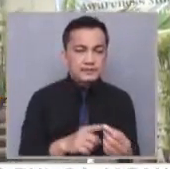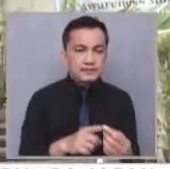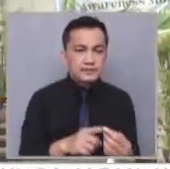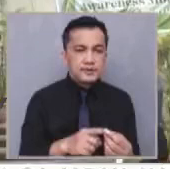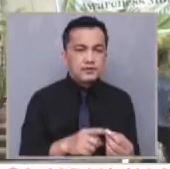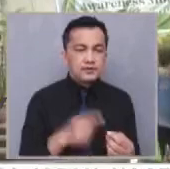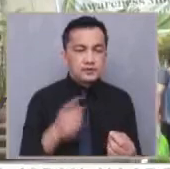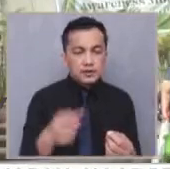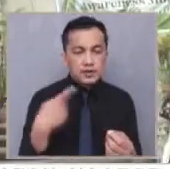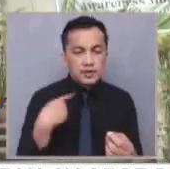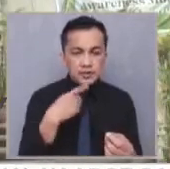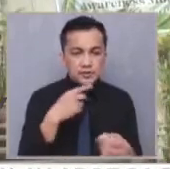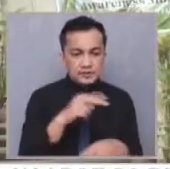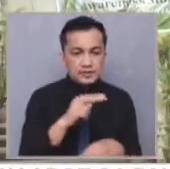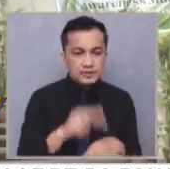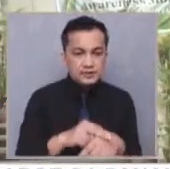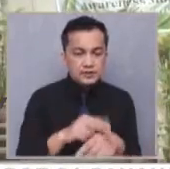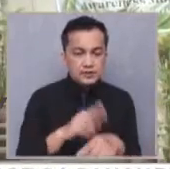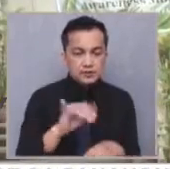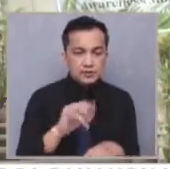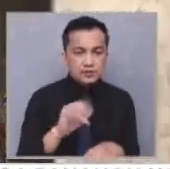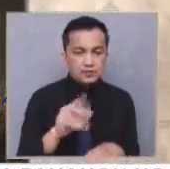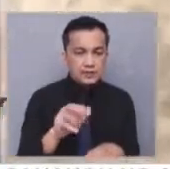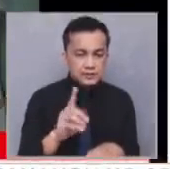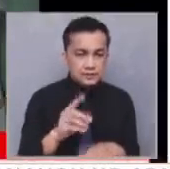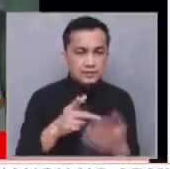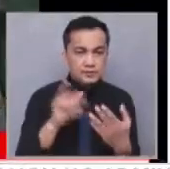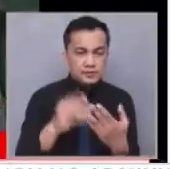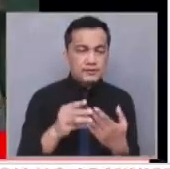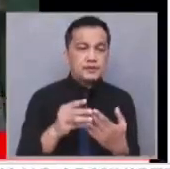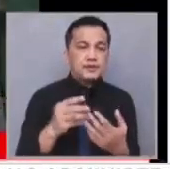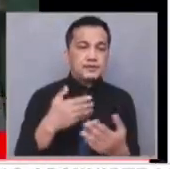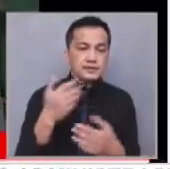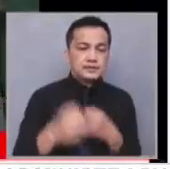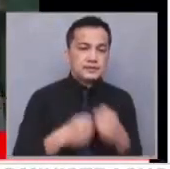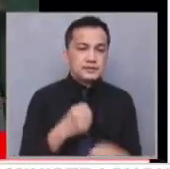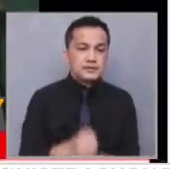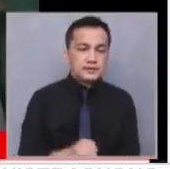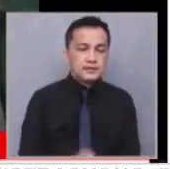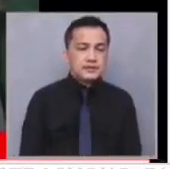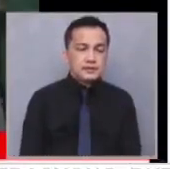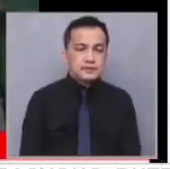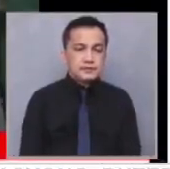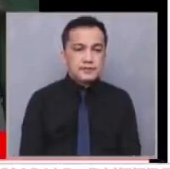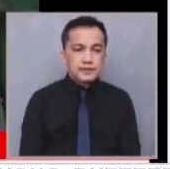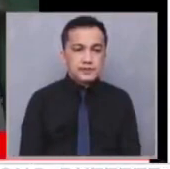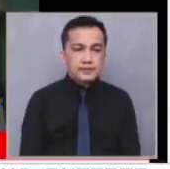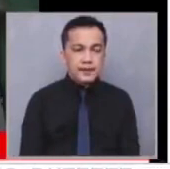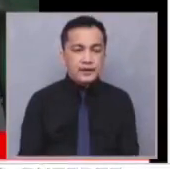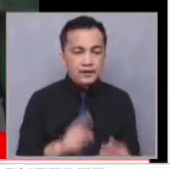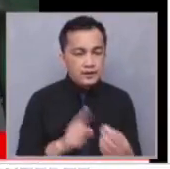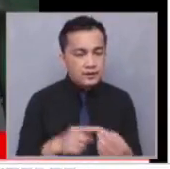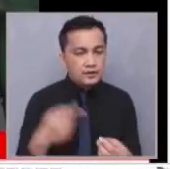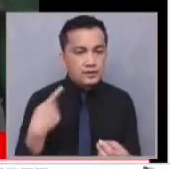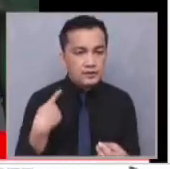National Broadband Program sa susunod na taon. The President was standing firm on his